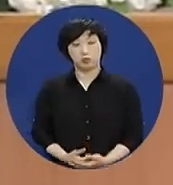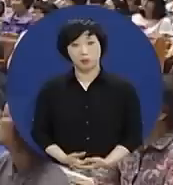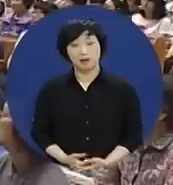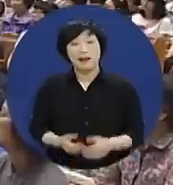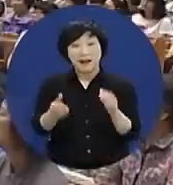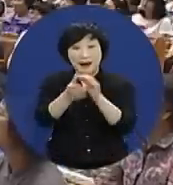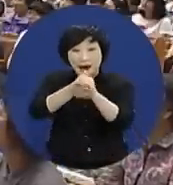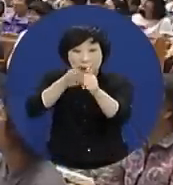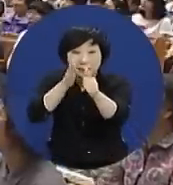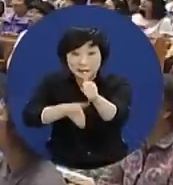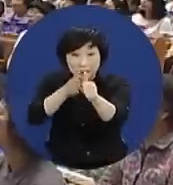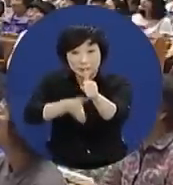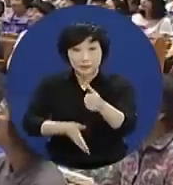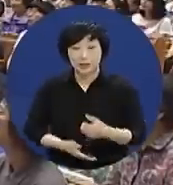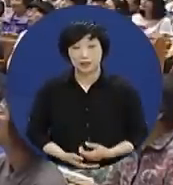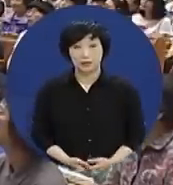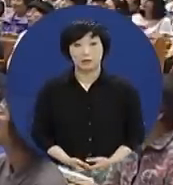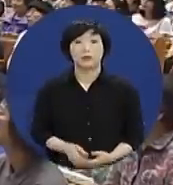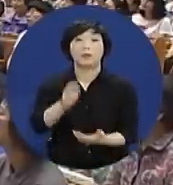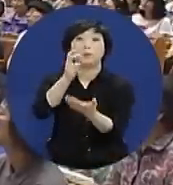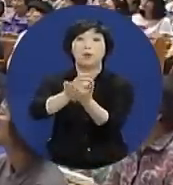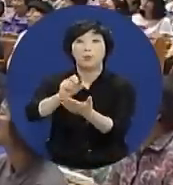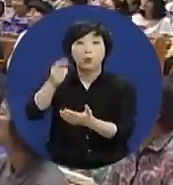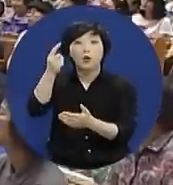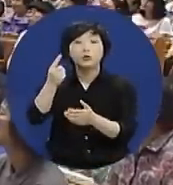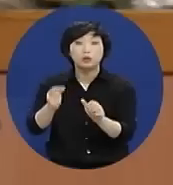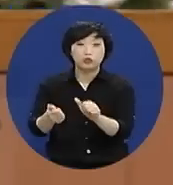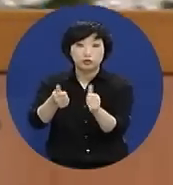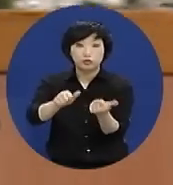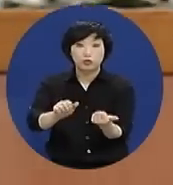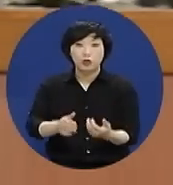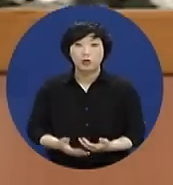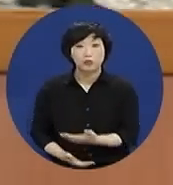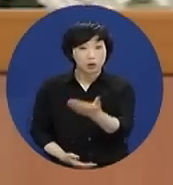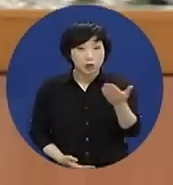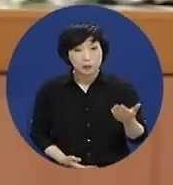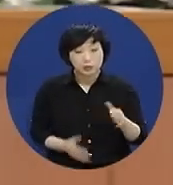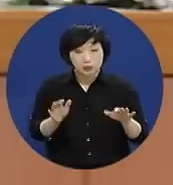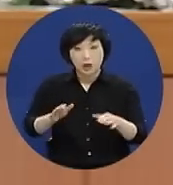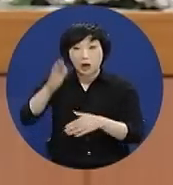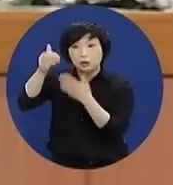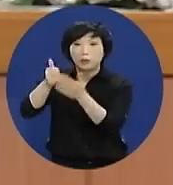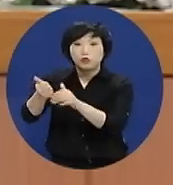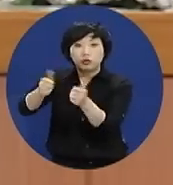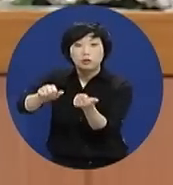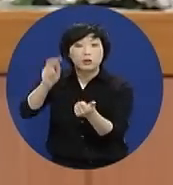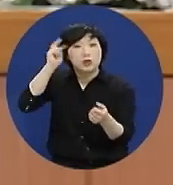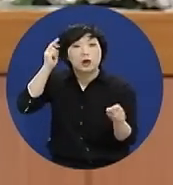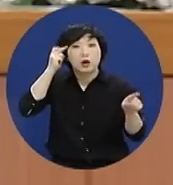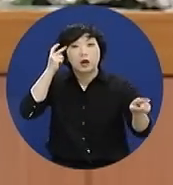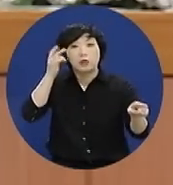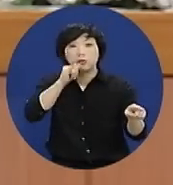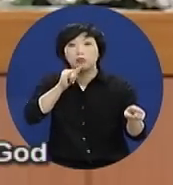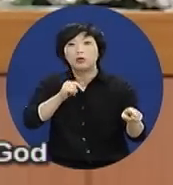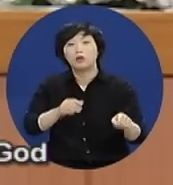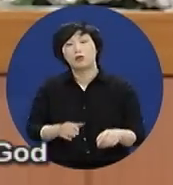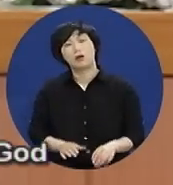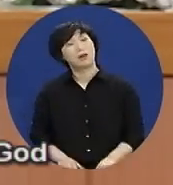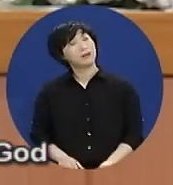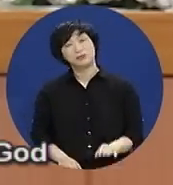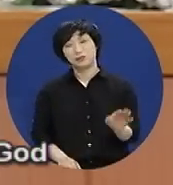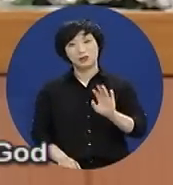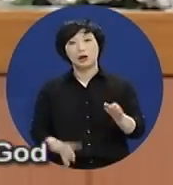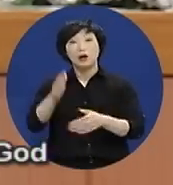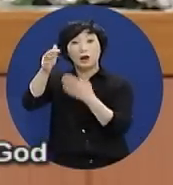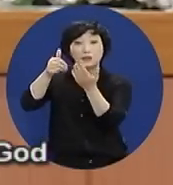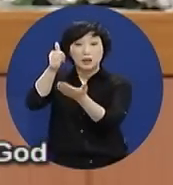様の方が殺すということですアメンと言いましょうところが人たちは神様が殺すと錯覚し